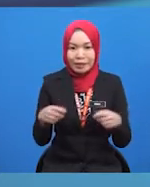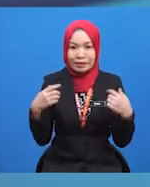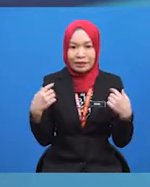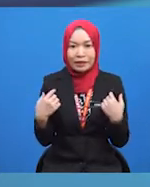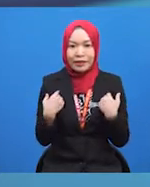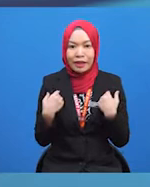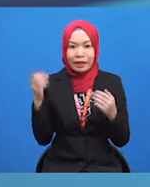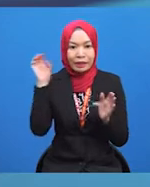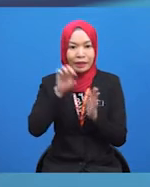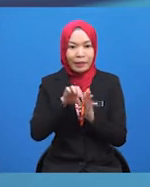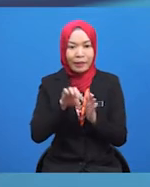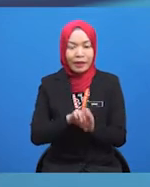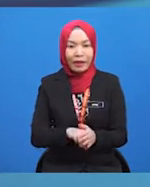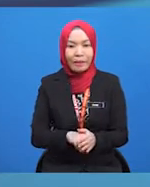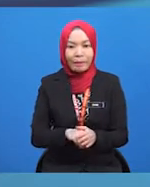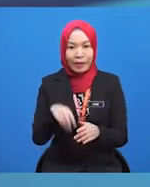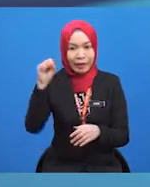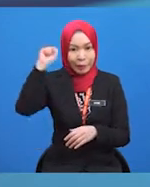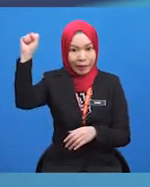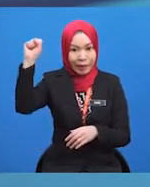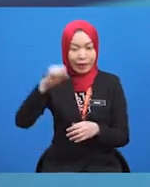mestilah terdapat dalam poster tersebut.